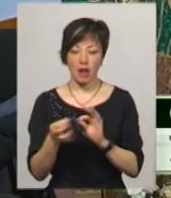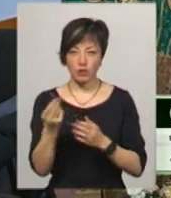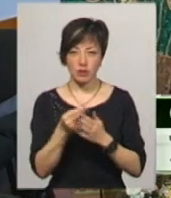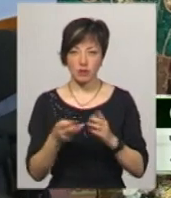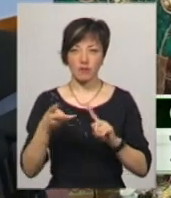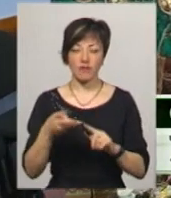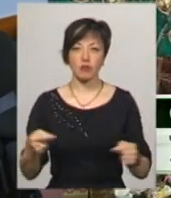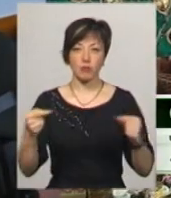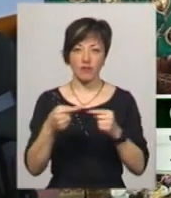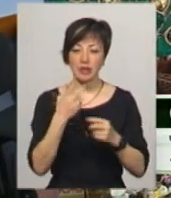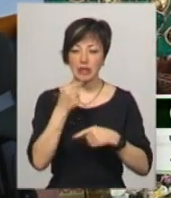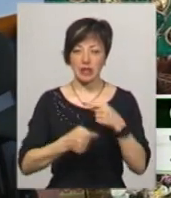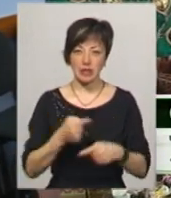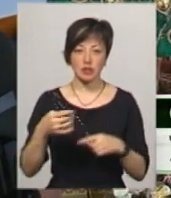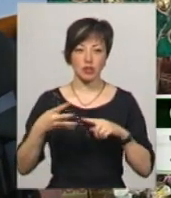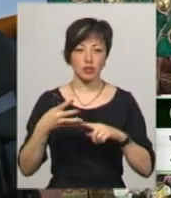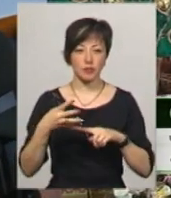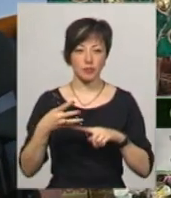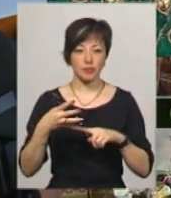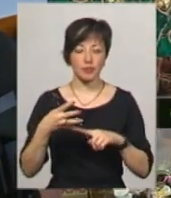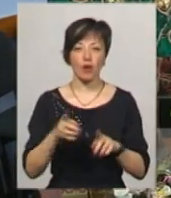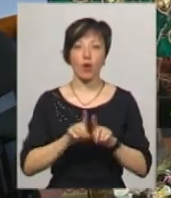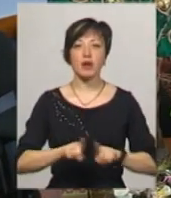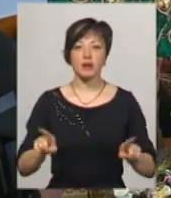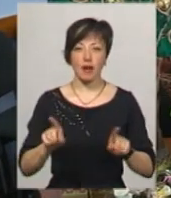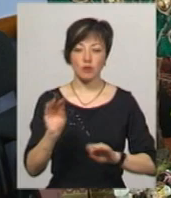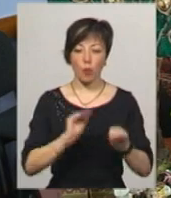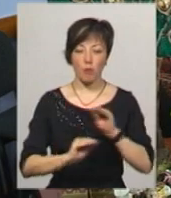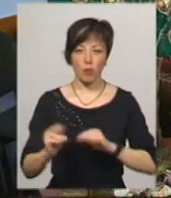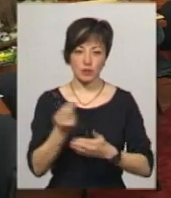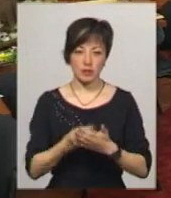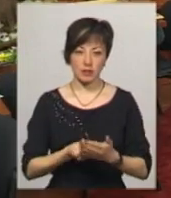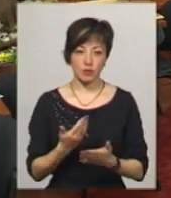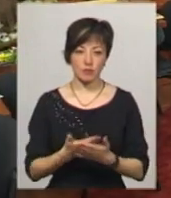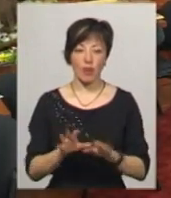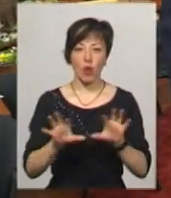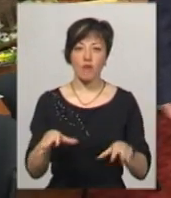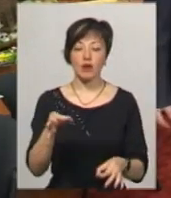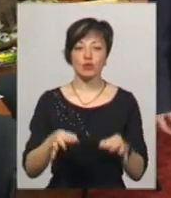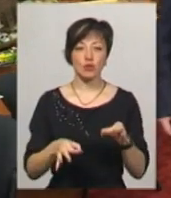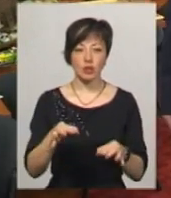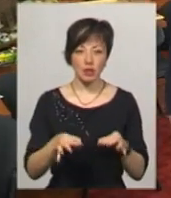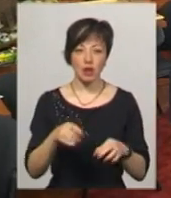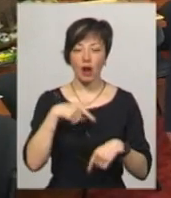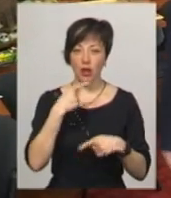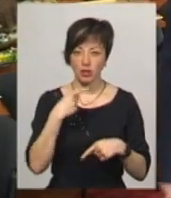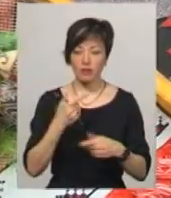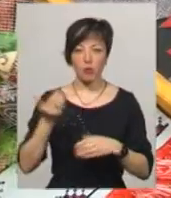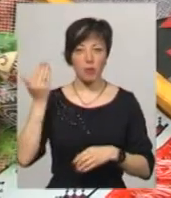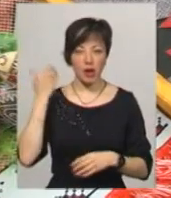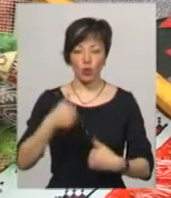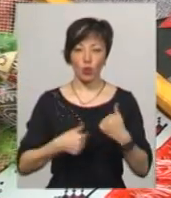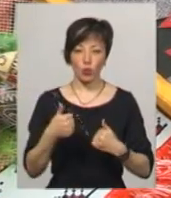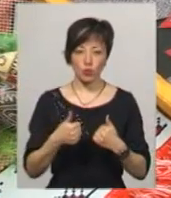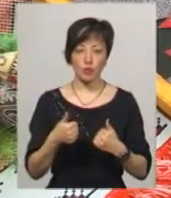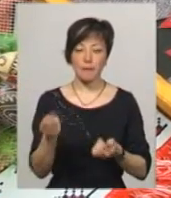за відповідністю традиції і оригінальність композиції. Ось. Голова журі Валентин Ілінський каже, від попереднього